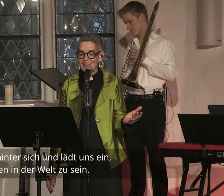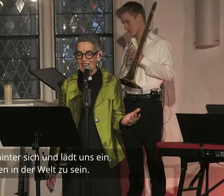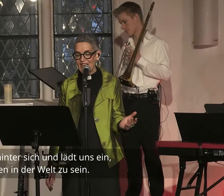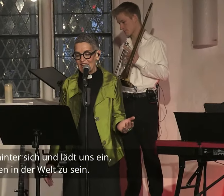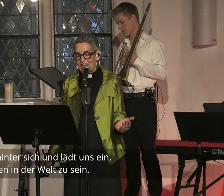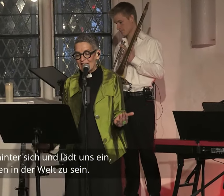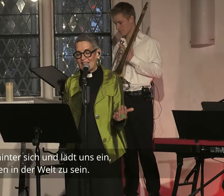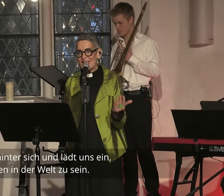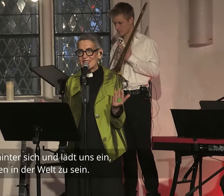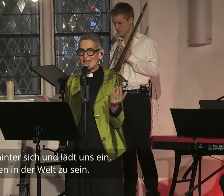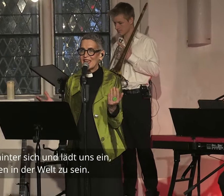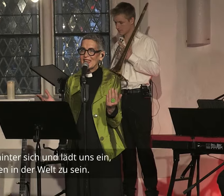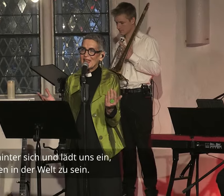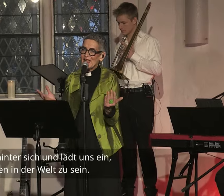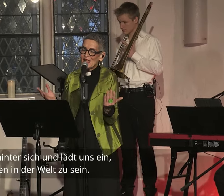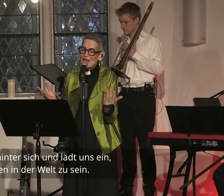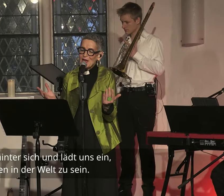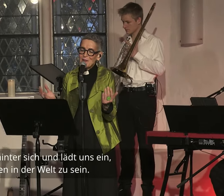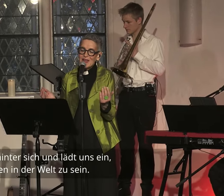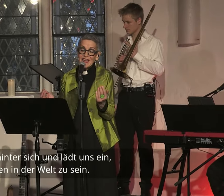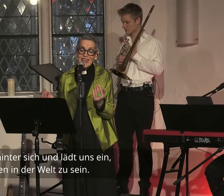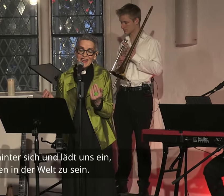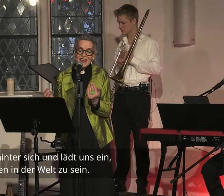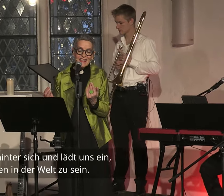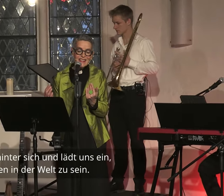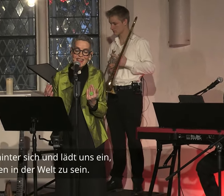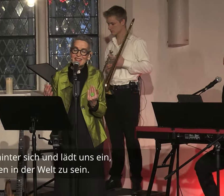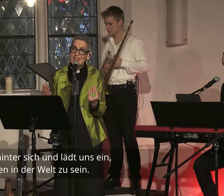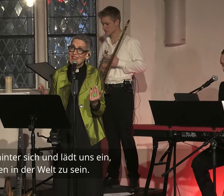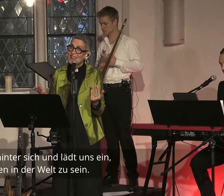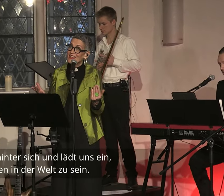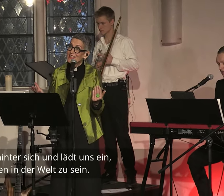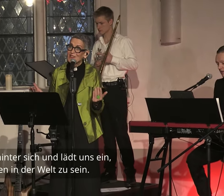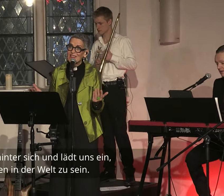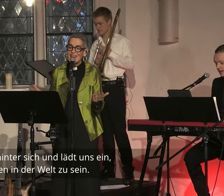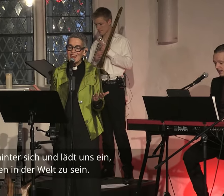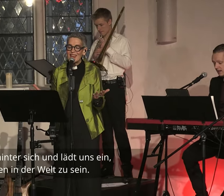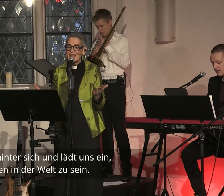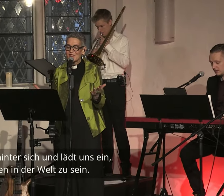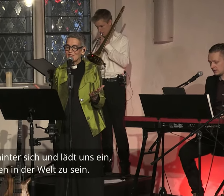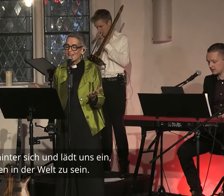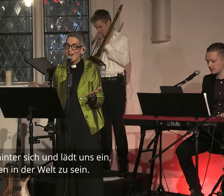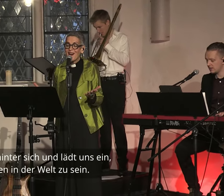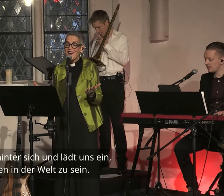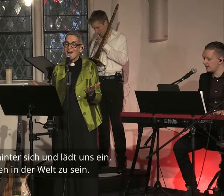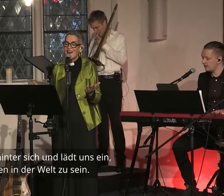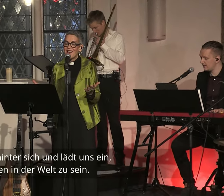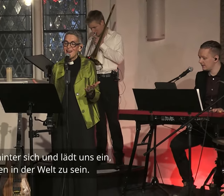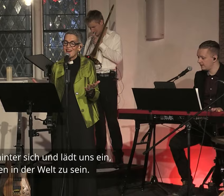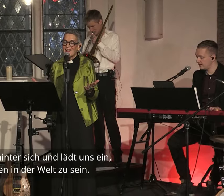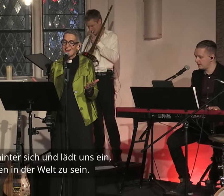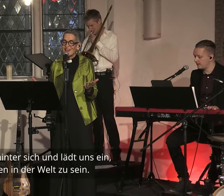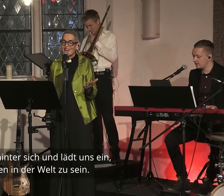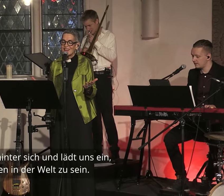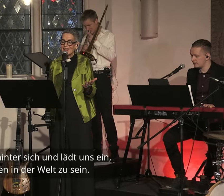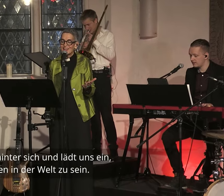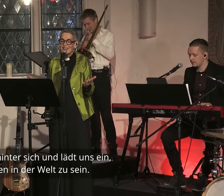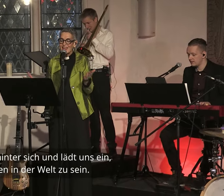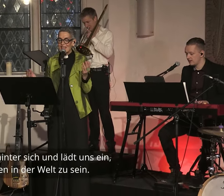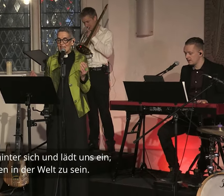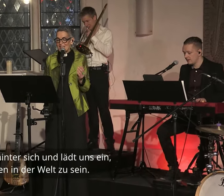allein, ließ den Himmel hinter sich und lädt uns